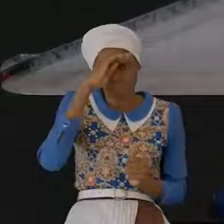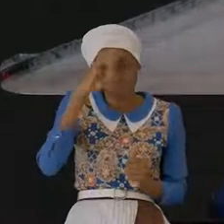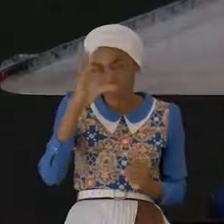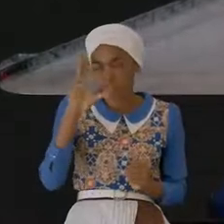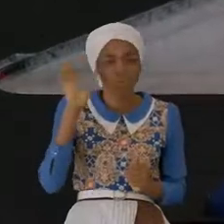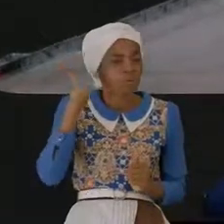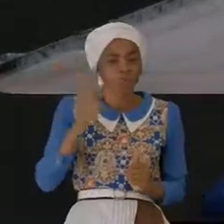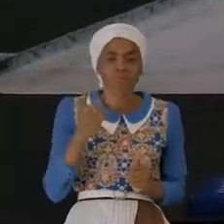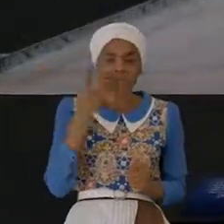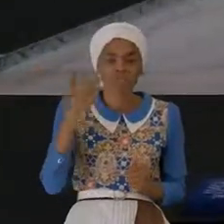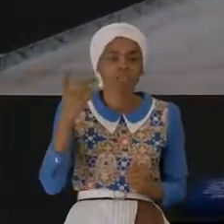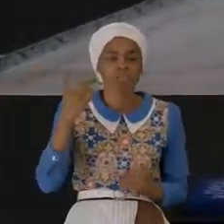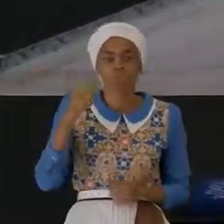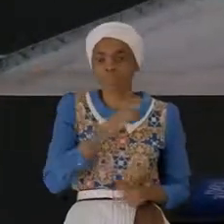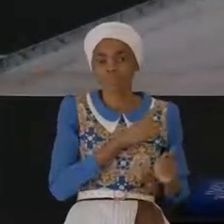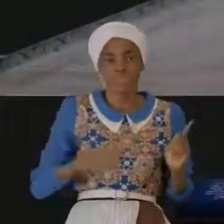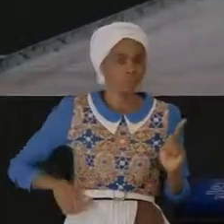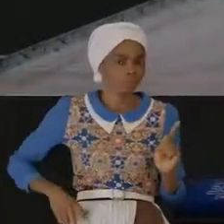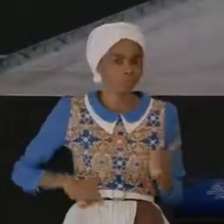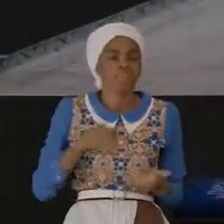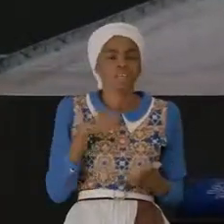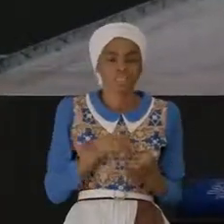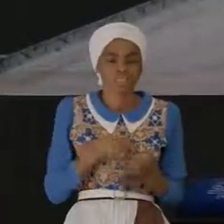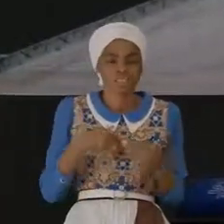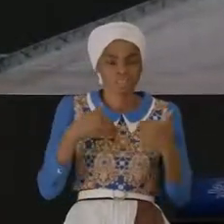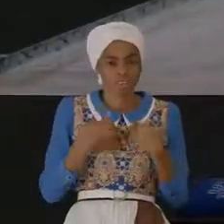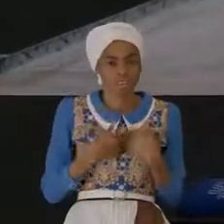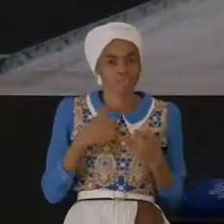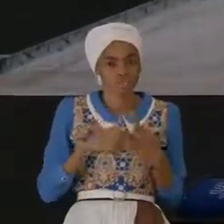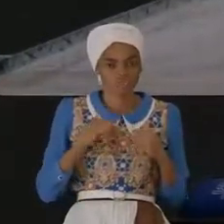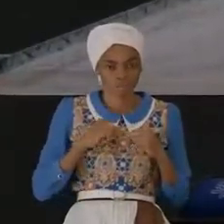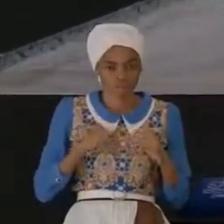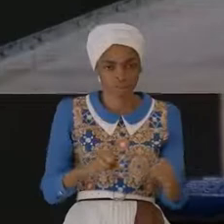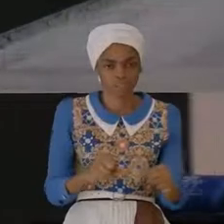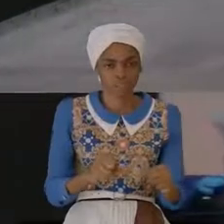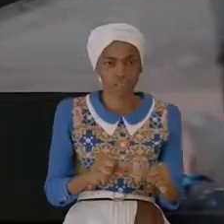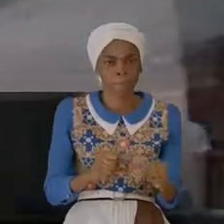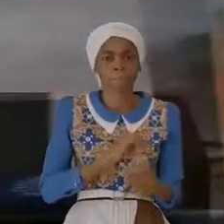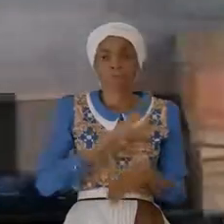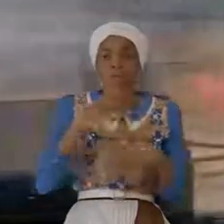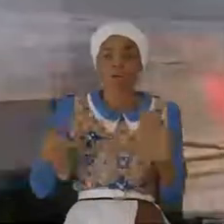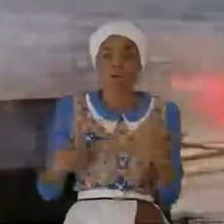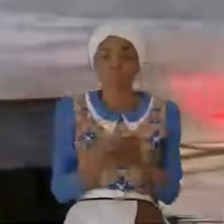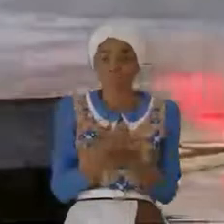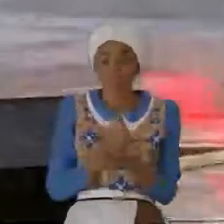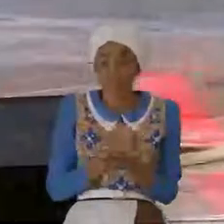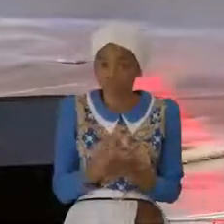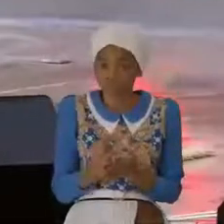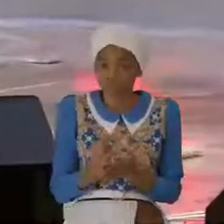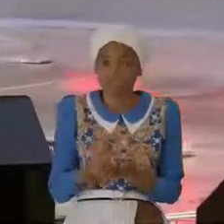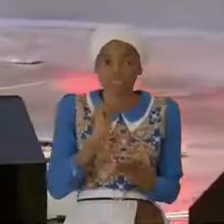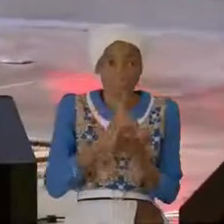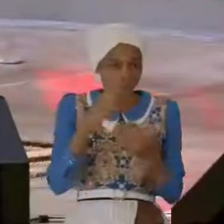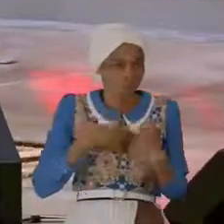personne ne verra le Seigneur. Il faut que cela perdure, continue. Toute